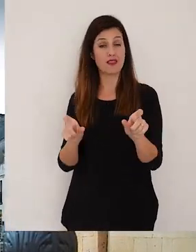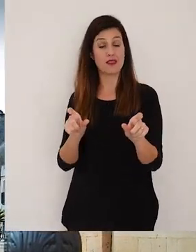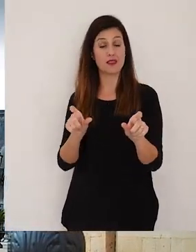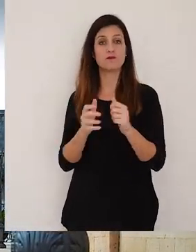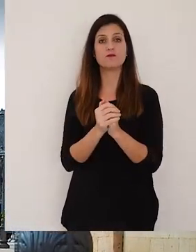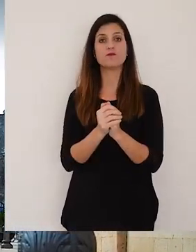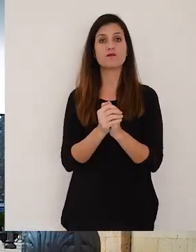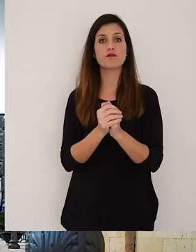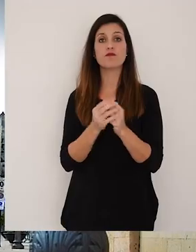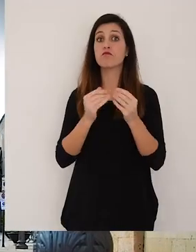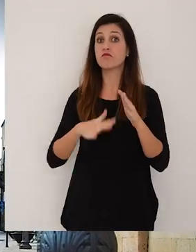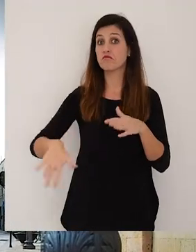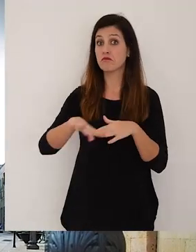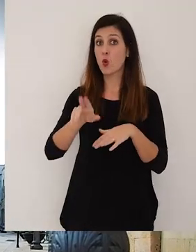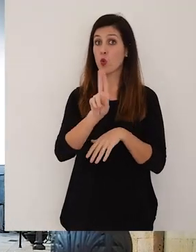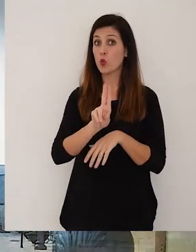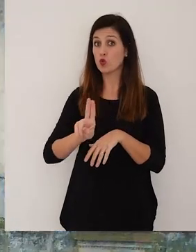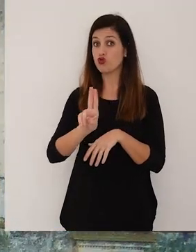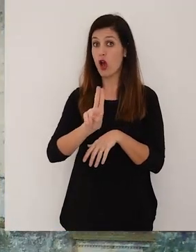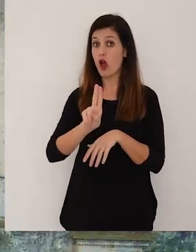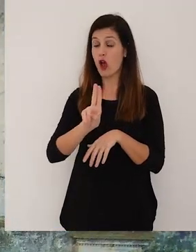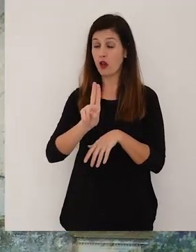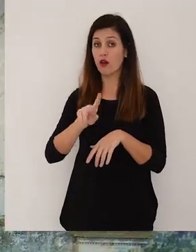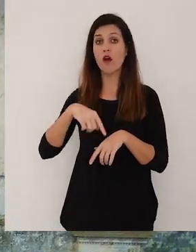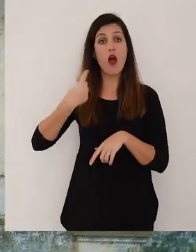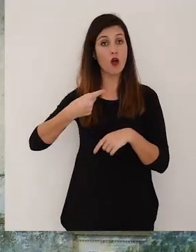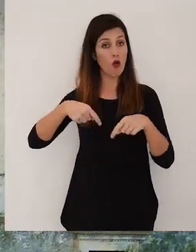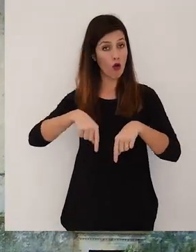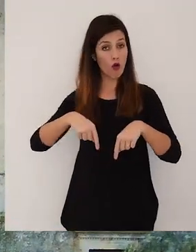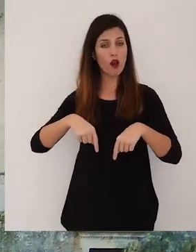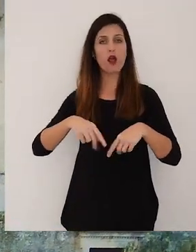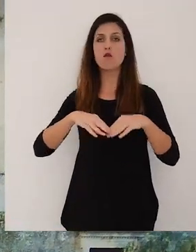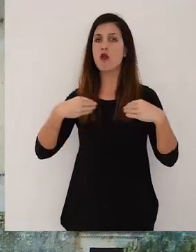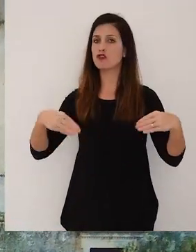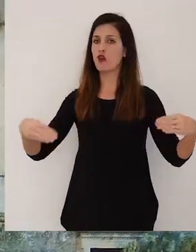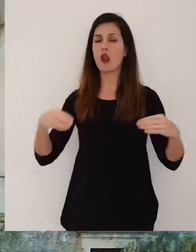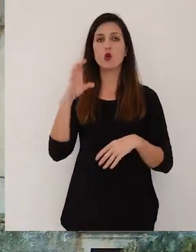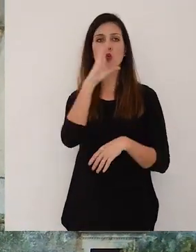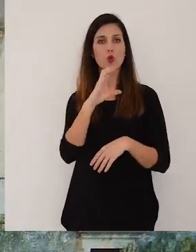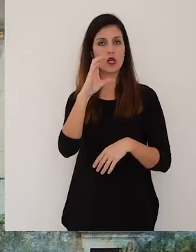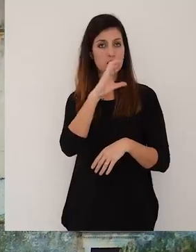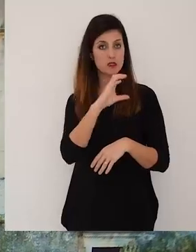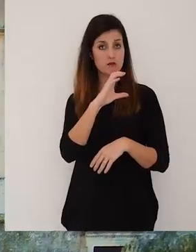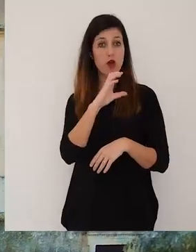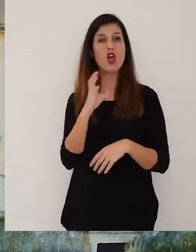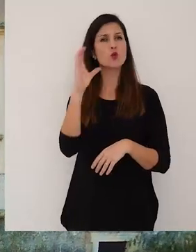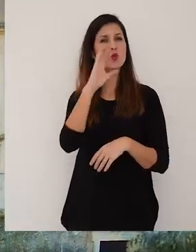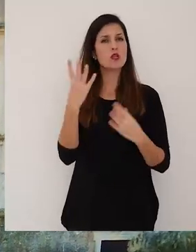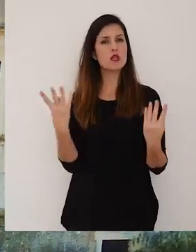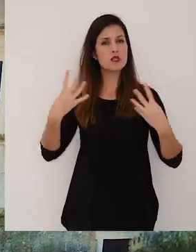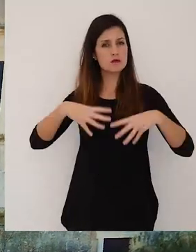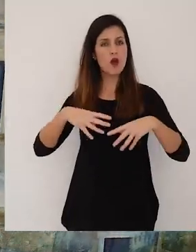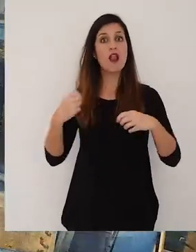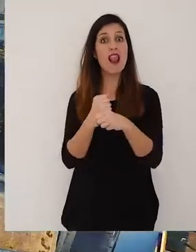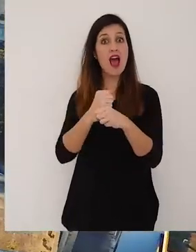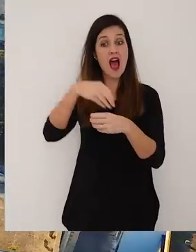Nel territorio uggianese si sta consolidando con grande professionalità l'industria turistica, realtà particolarmente animata dal